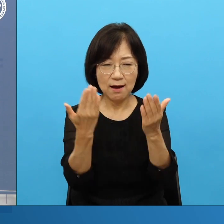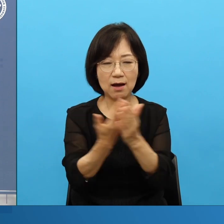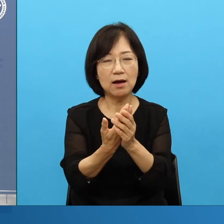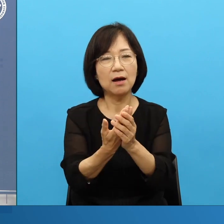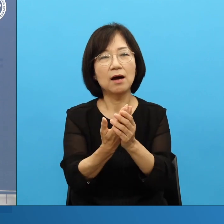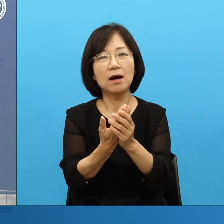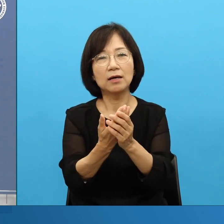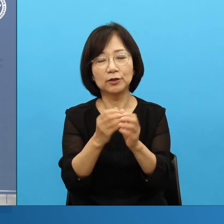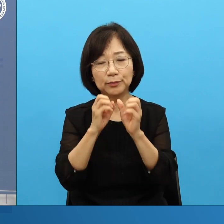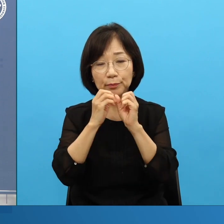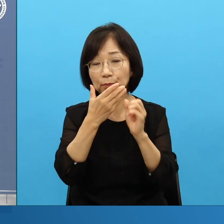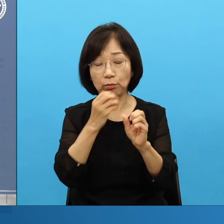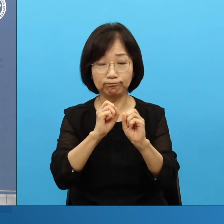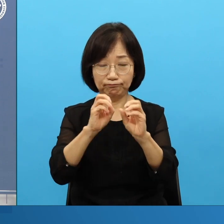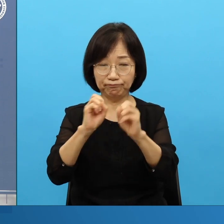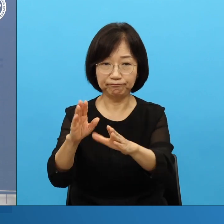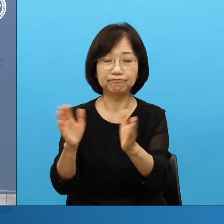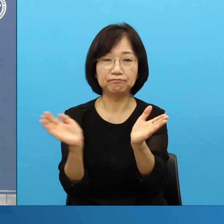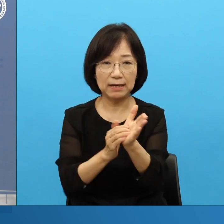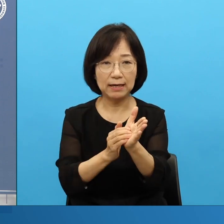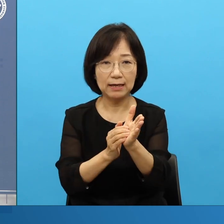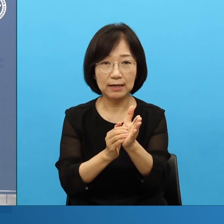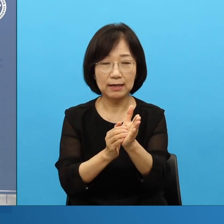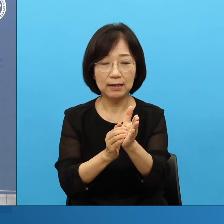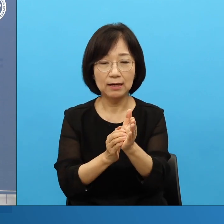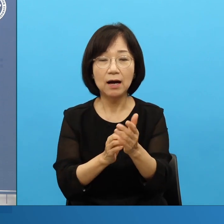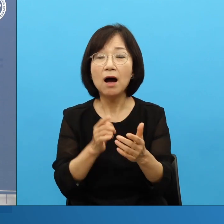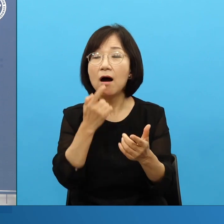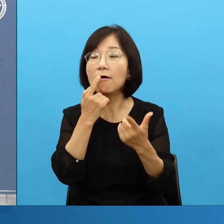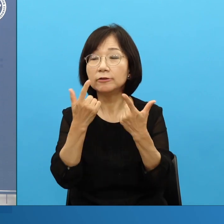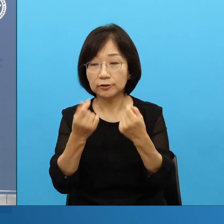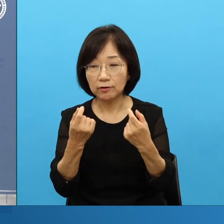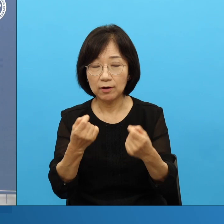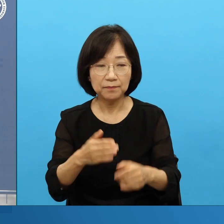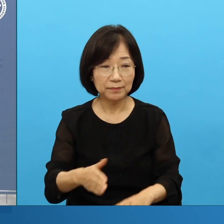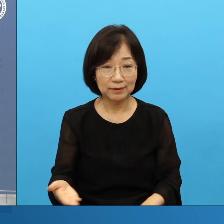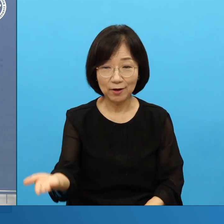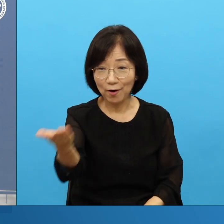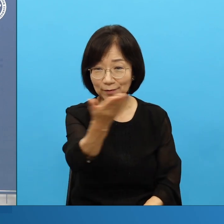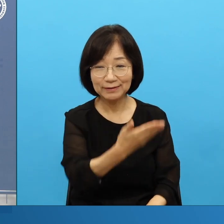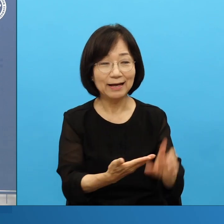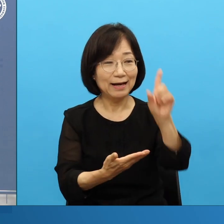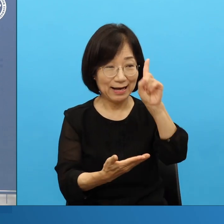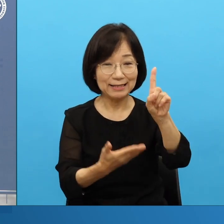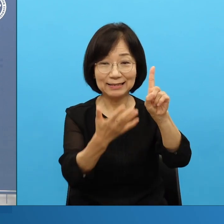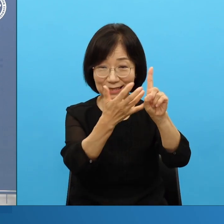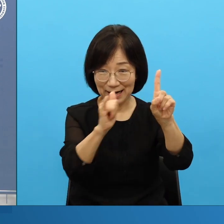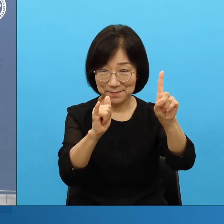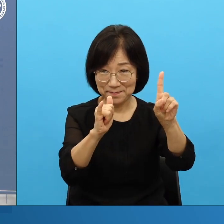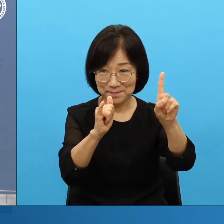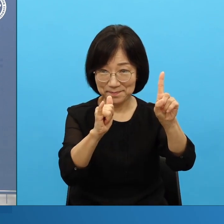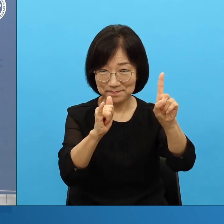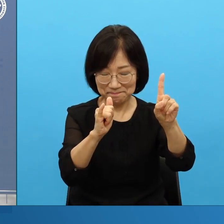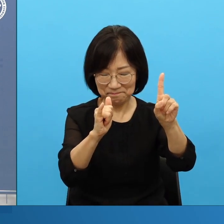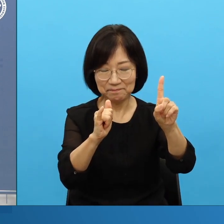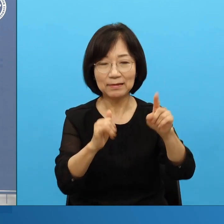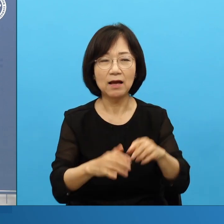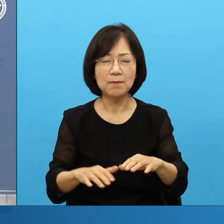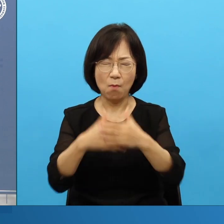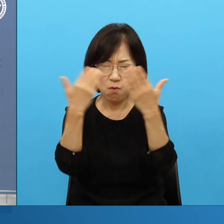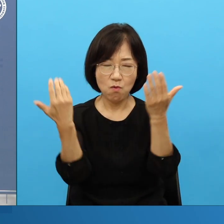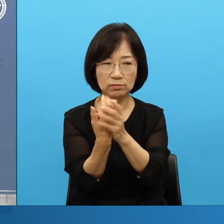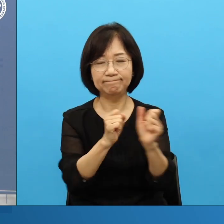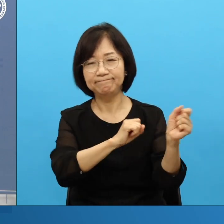마시고 여러분 한 명이 살면 다 살아. So stop blaming and making excuses about somebody. It's just one of you that God can